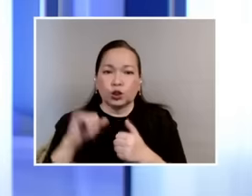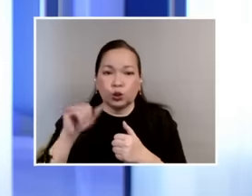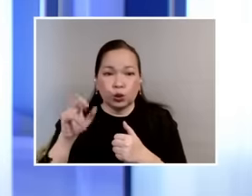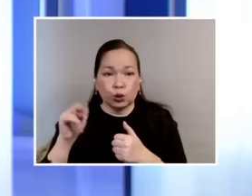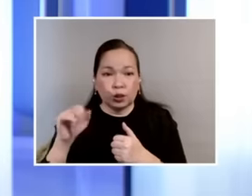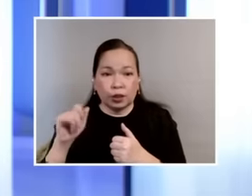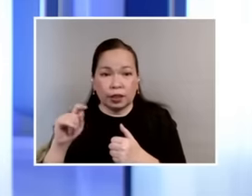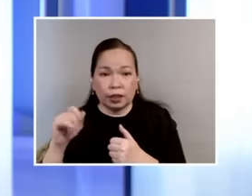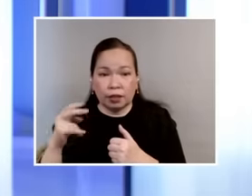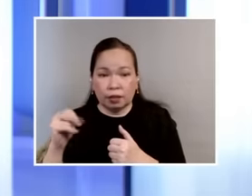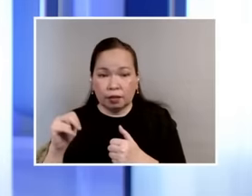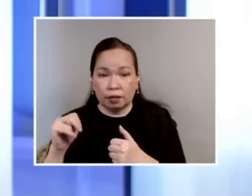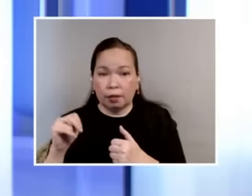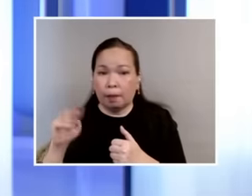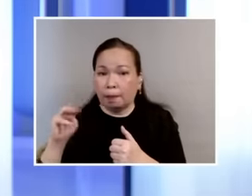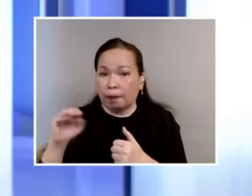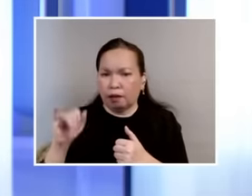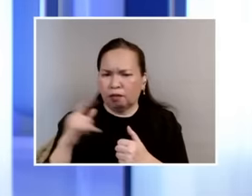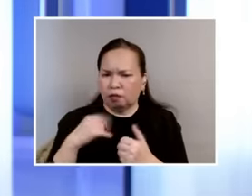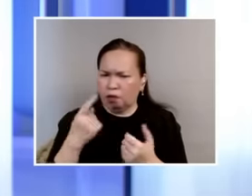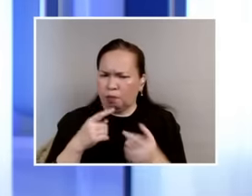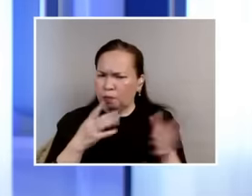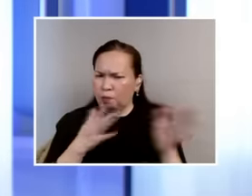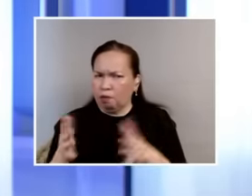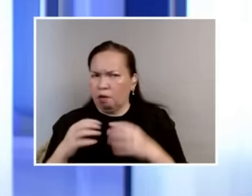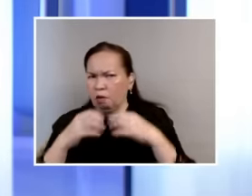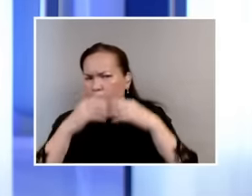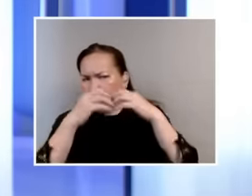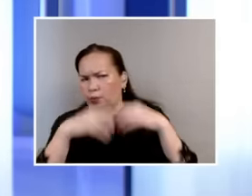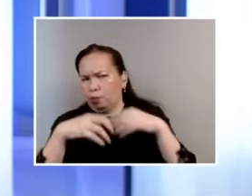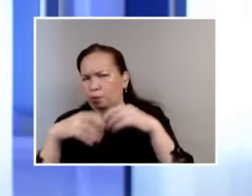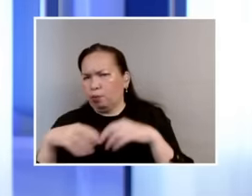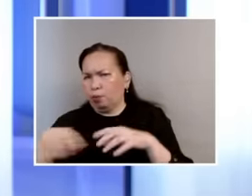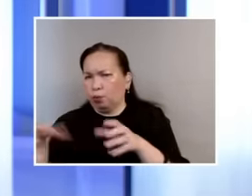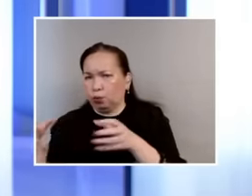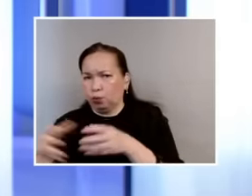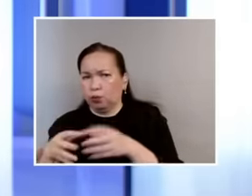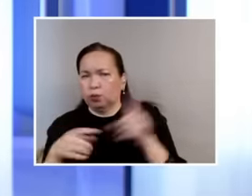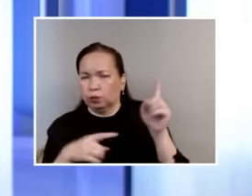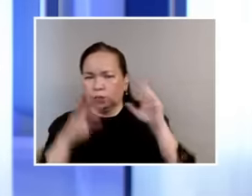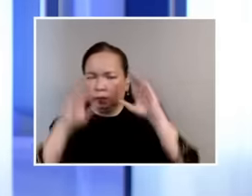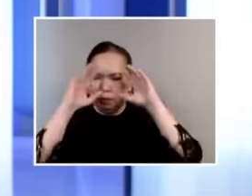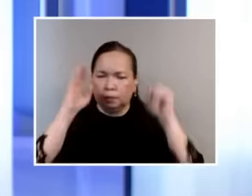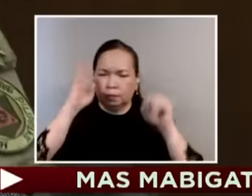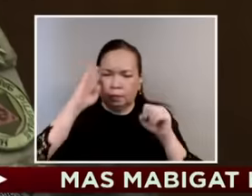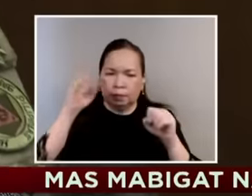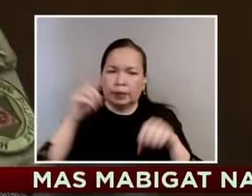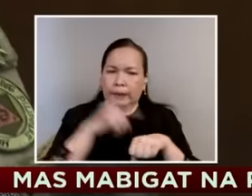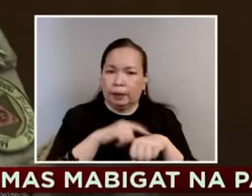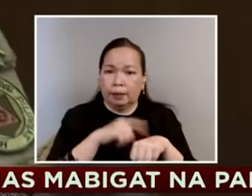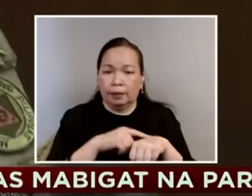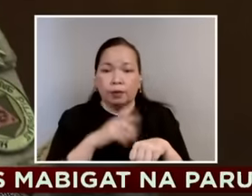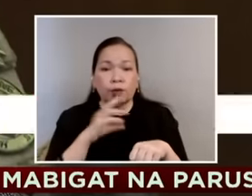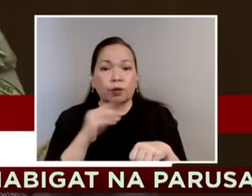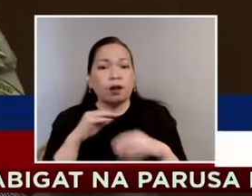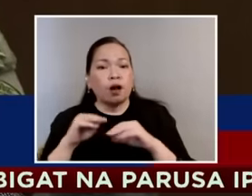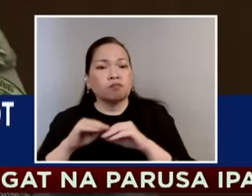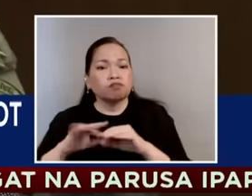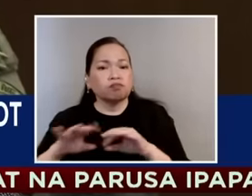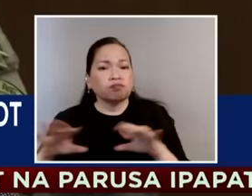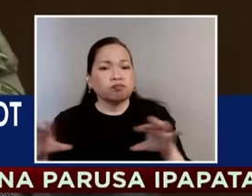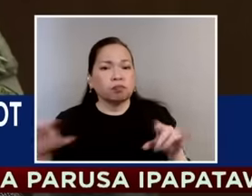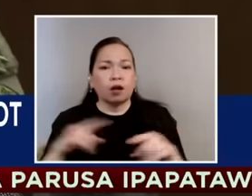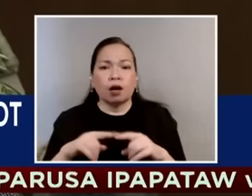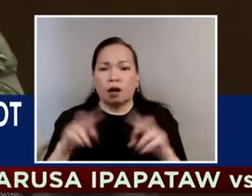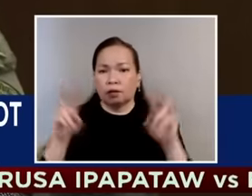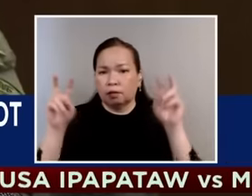umano'y destabilization plot ng ilang grupo laban sa Administrasyong Marcos. Ito ay kasunod ng sinasabing pagkakamiskot kay